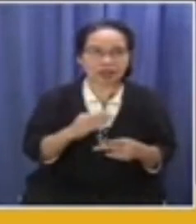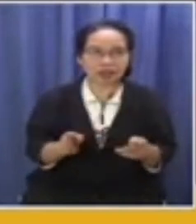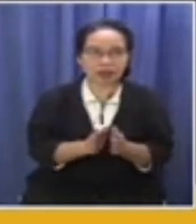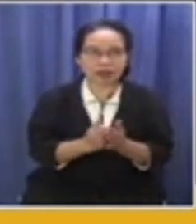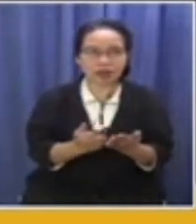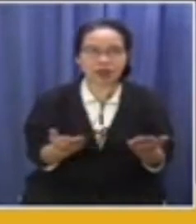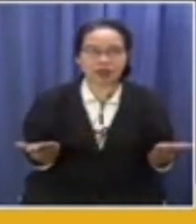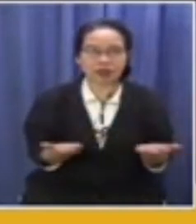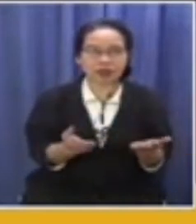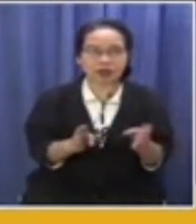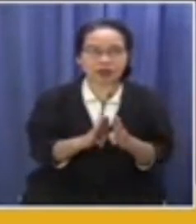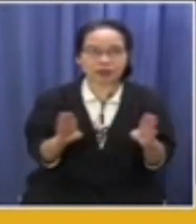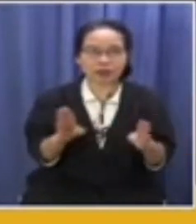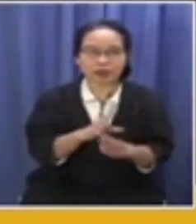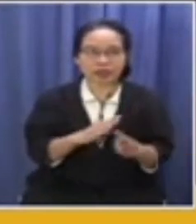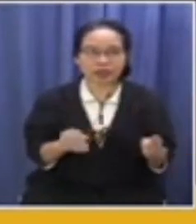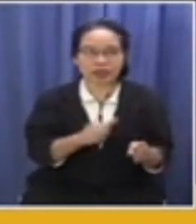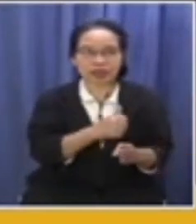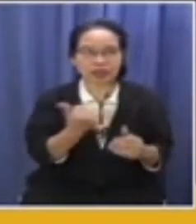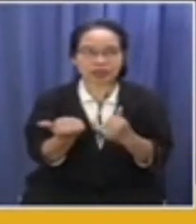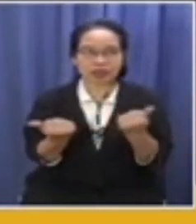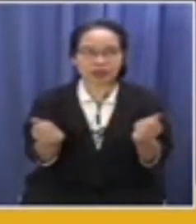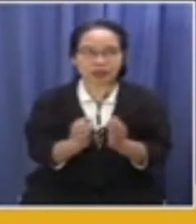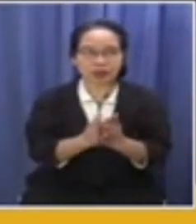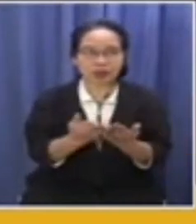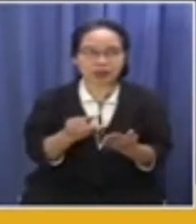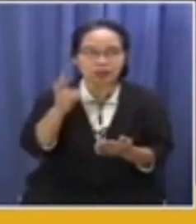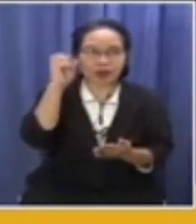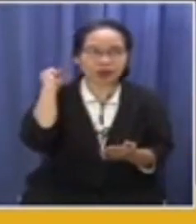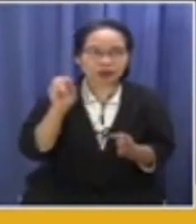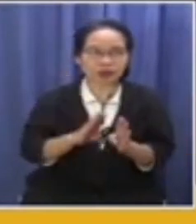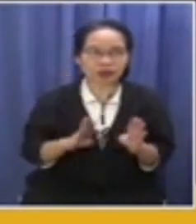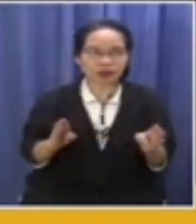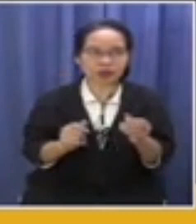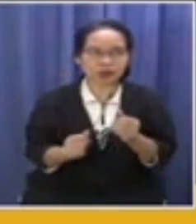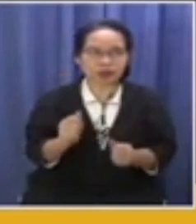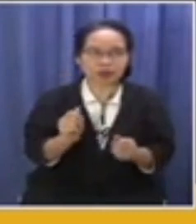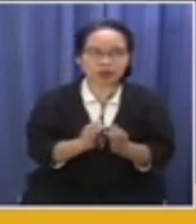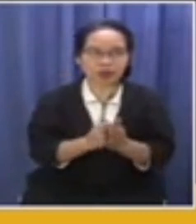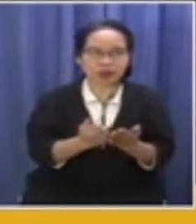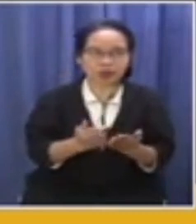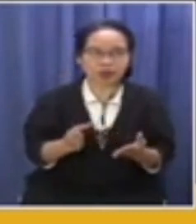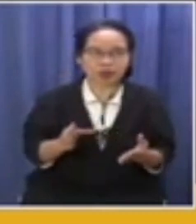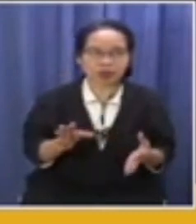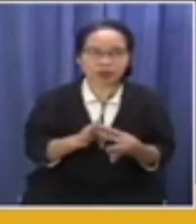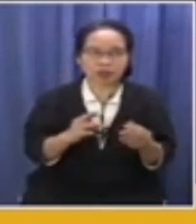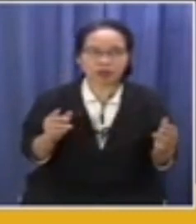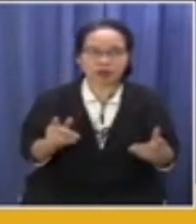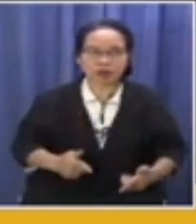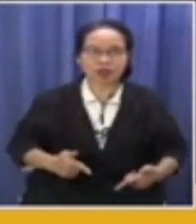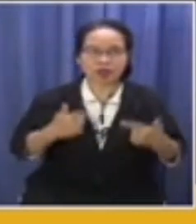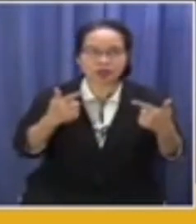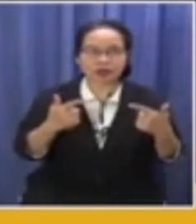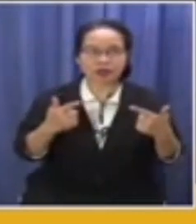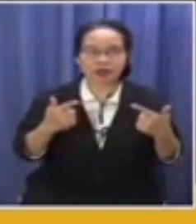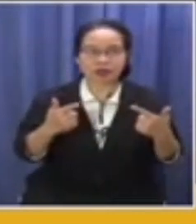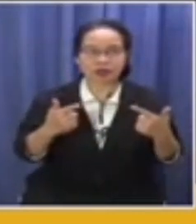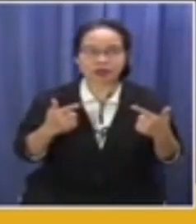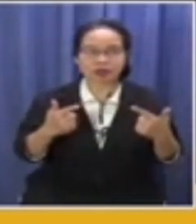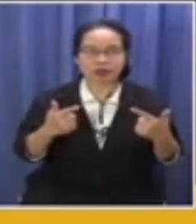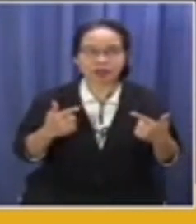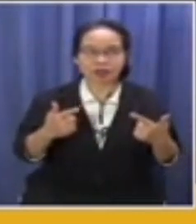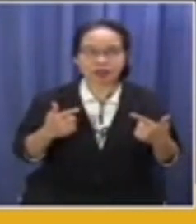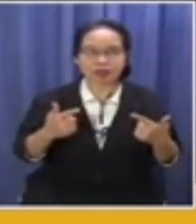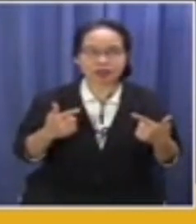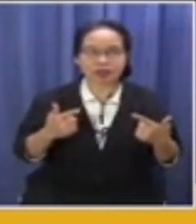nakakatayo sa harapan ng luklukan at nangabuksan ang mga aklat at Nabuksan ang ibang aklat